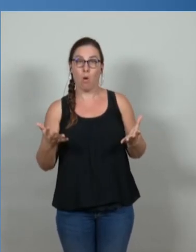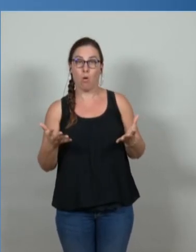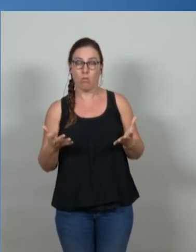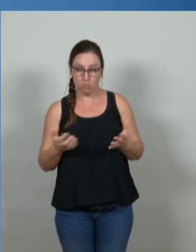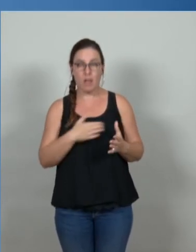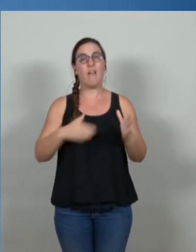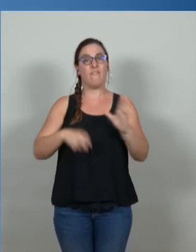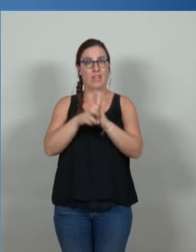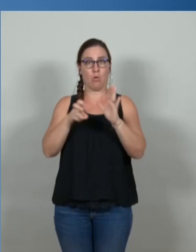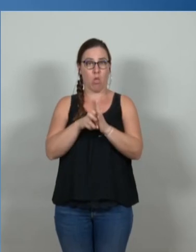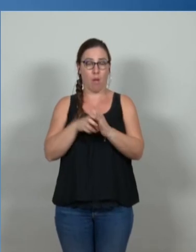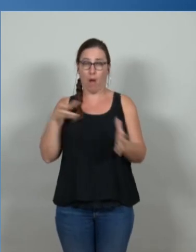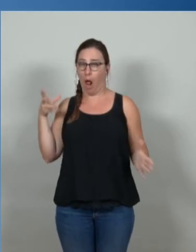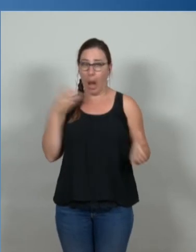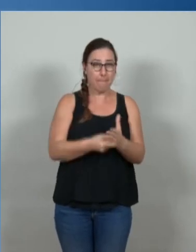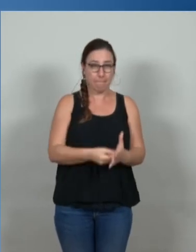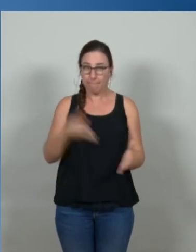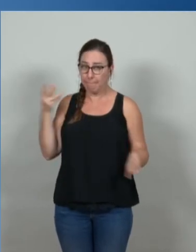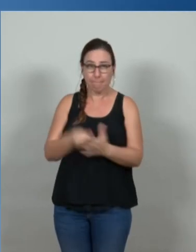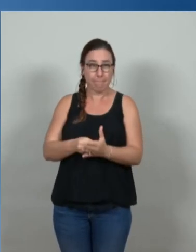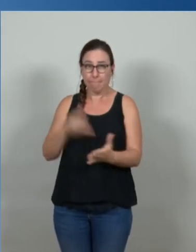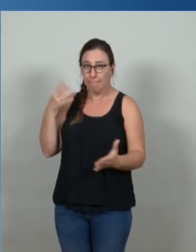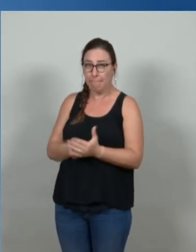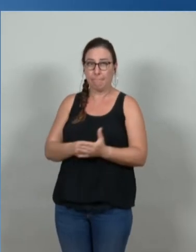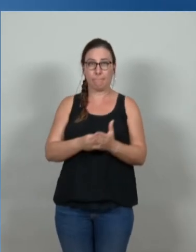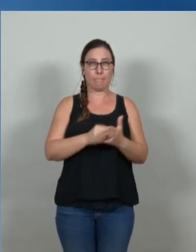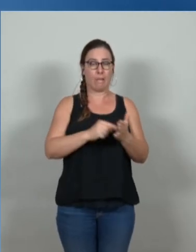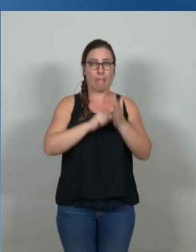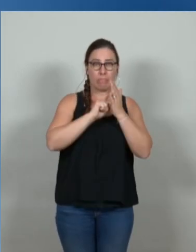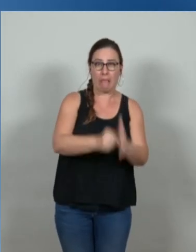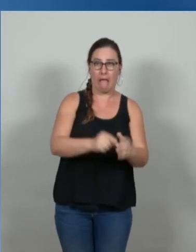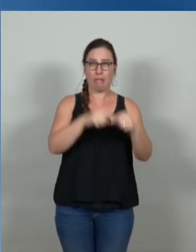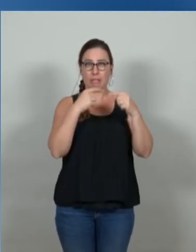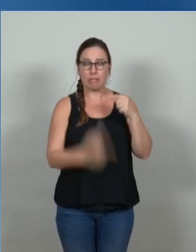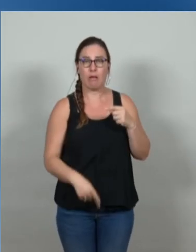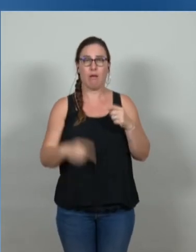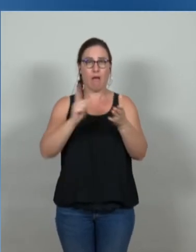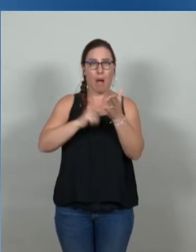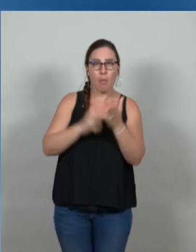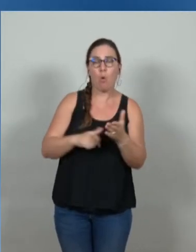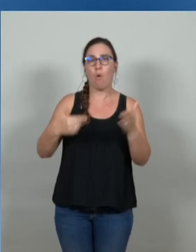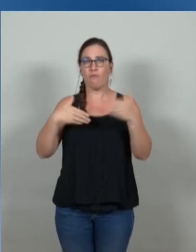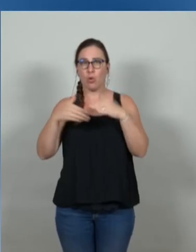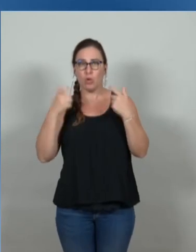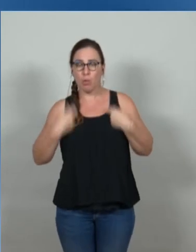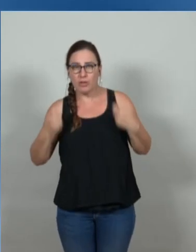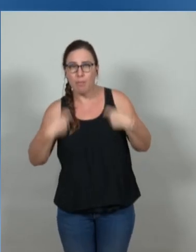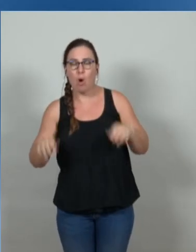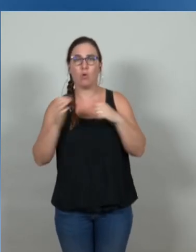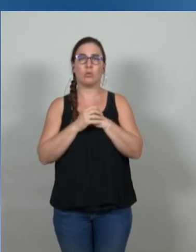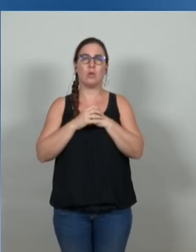Grenoble exsangue sur tous les plans dette impôts dépenses de fonctionnement dépense de